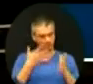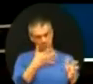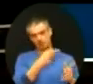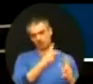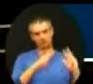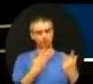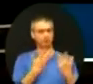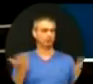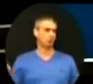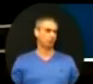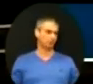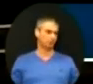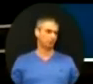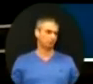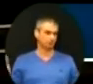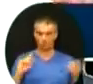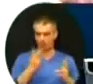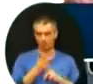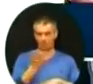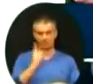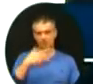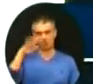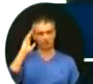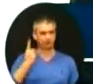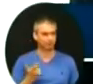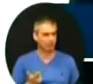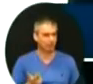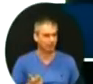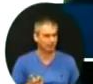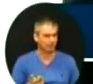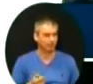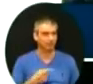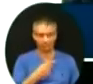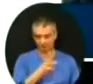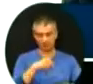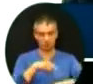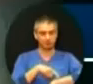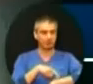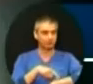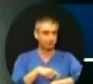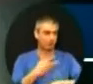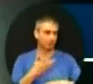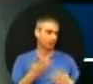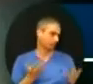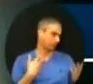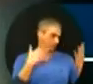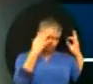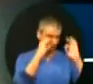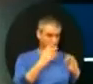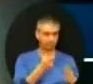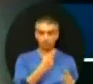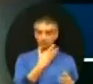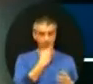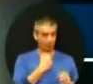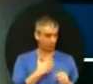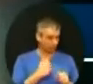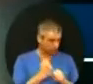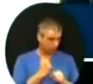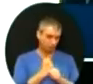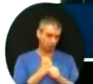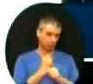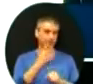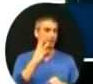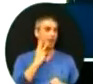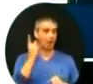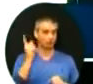אותו ציבורית. גם לא להעביר אותו. בשביל זה אנחנו בדיון ציבורי. כן, אבל זה גוזל זמן. עכשיו, עם כל הכבוד, אני אומר גם נאה דורש, נאה מקיים. אם